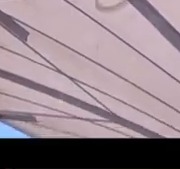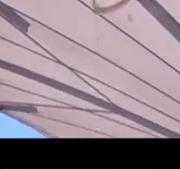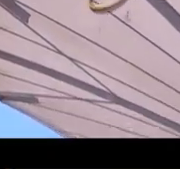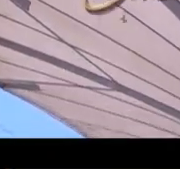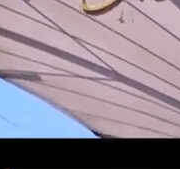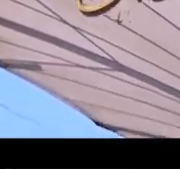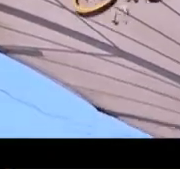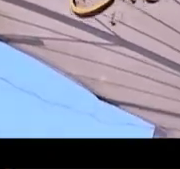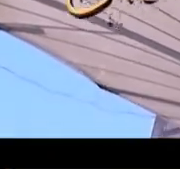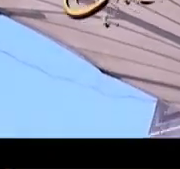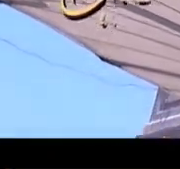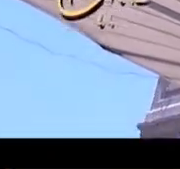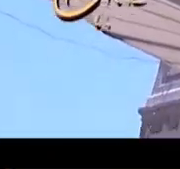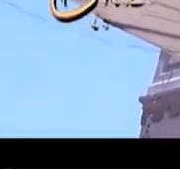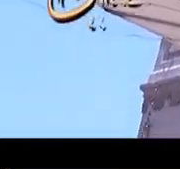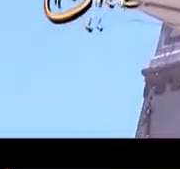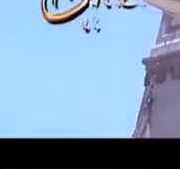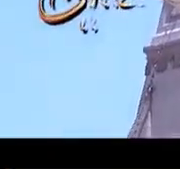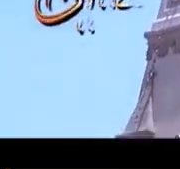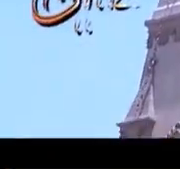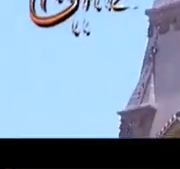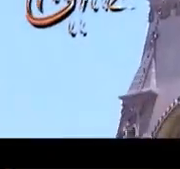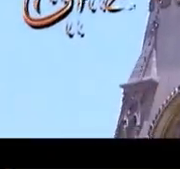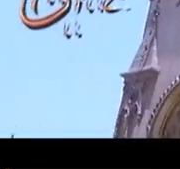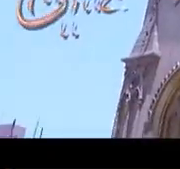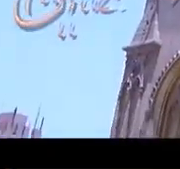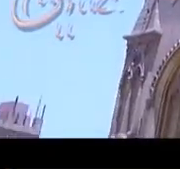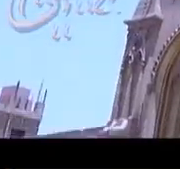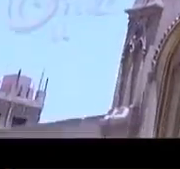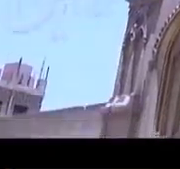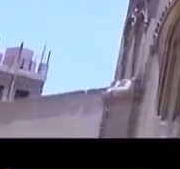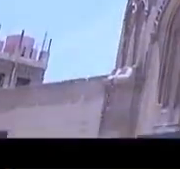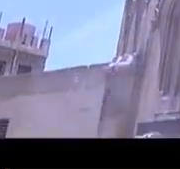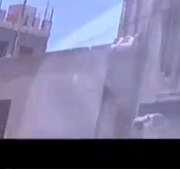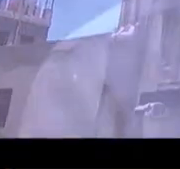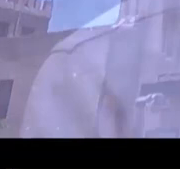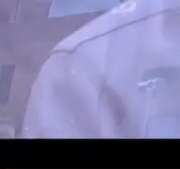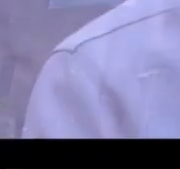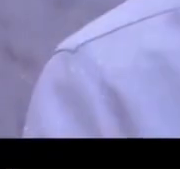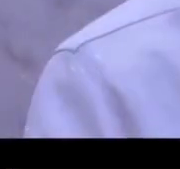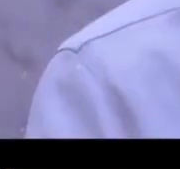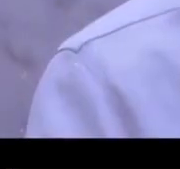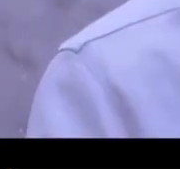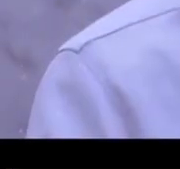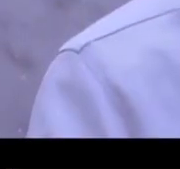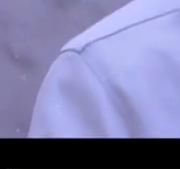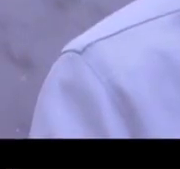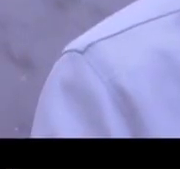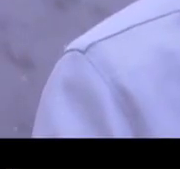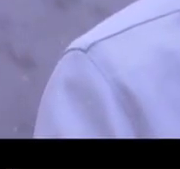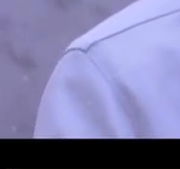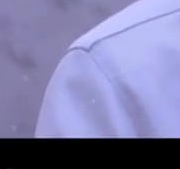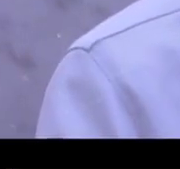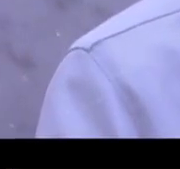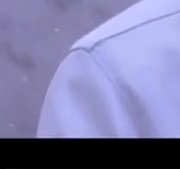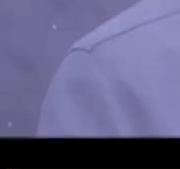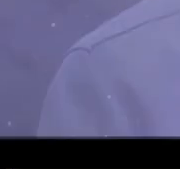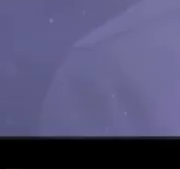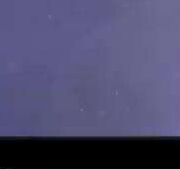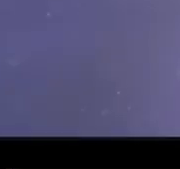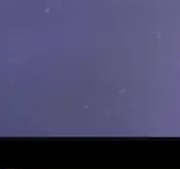الثمرات من امن منهم بالله واليوم الاخر اللهم اجعلنا مسلمين لك